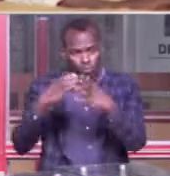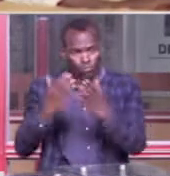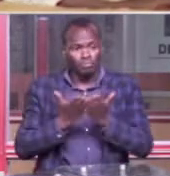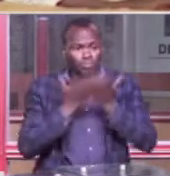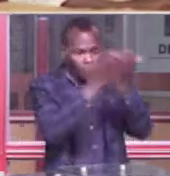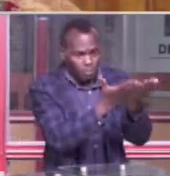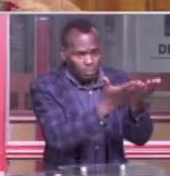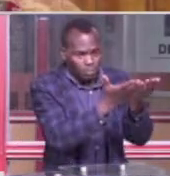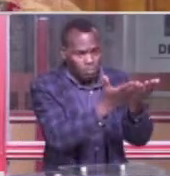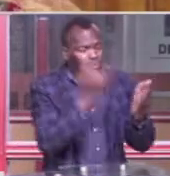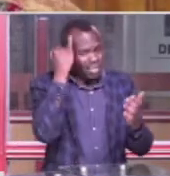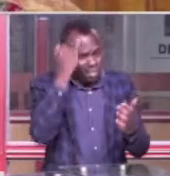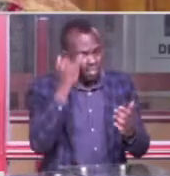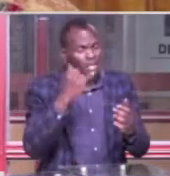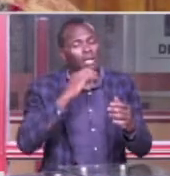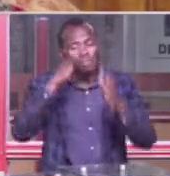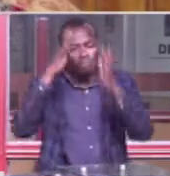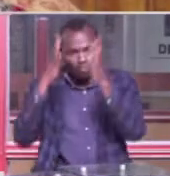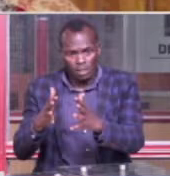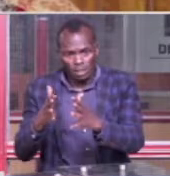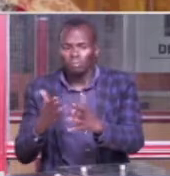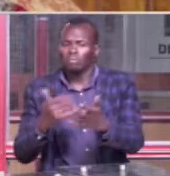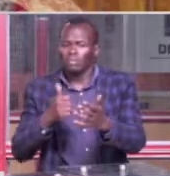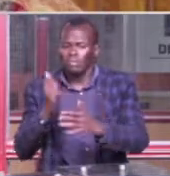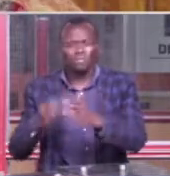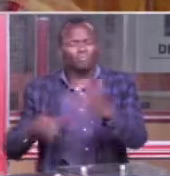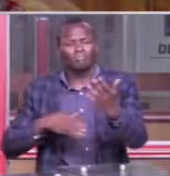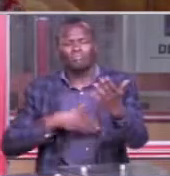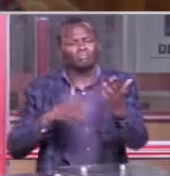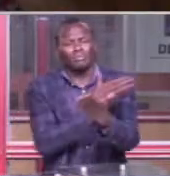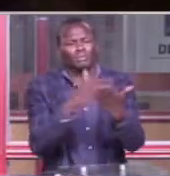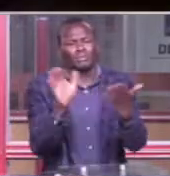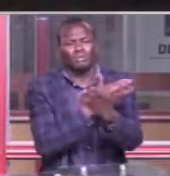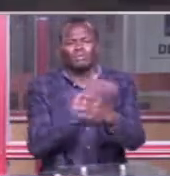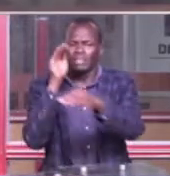Anite yabayejira ajanje. Shamim Naiga, Delta TV, Amasukkulumu.